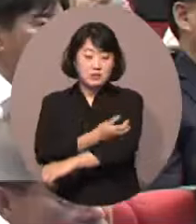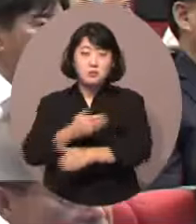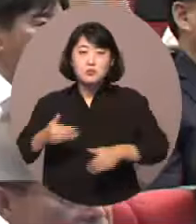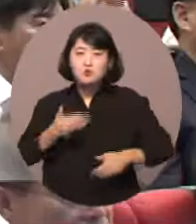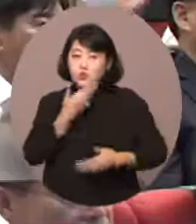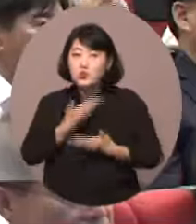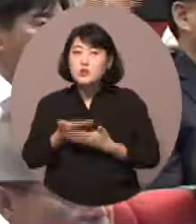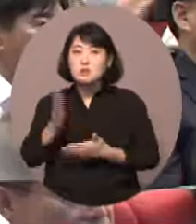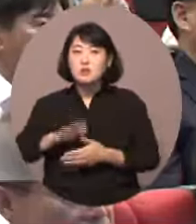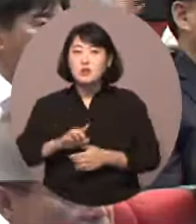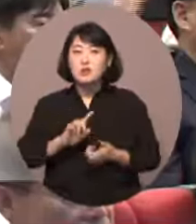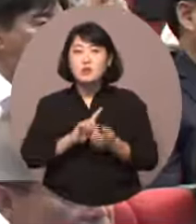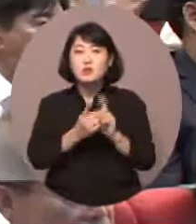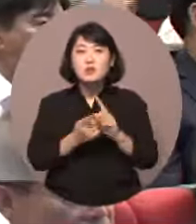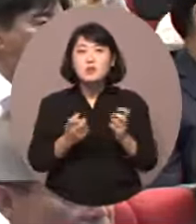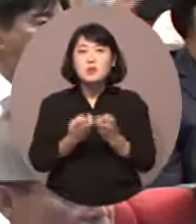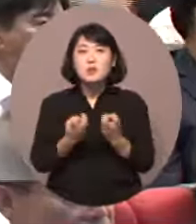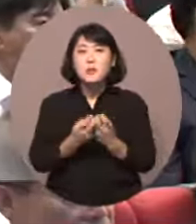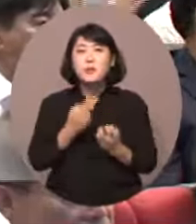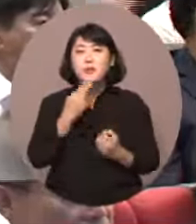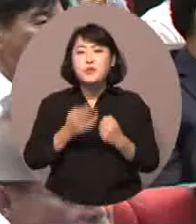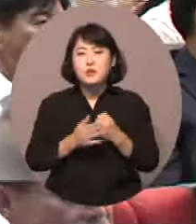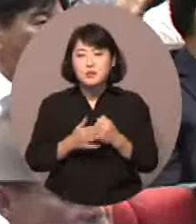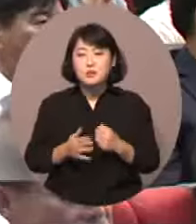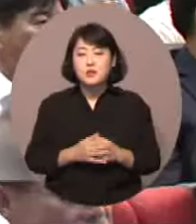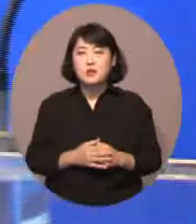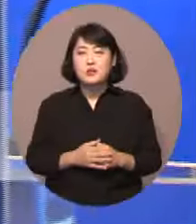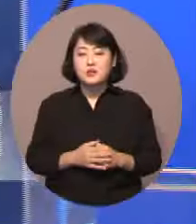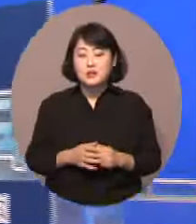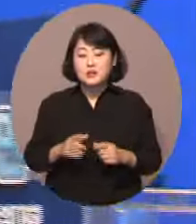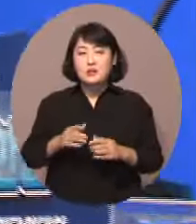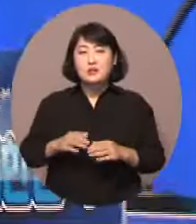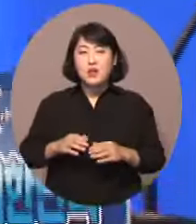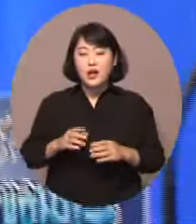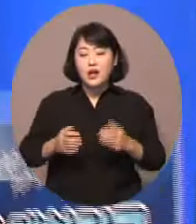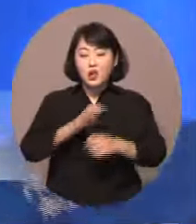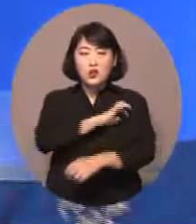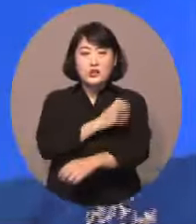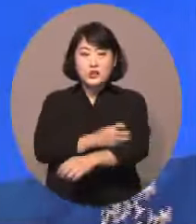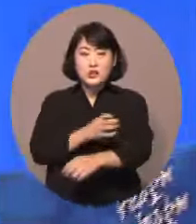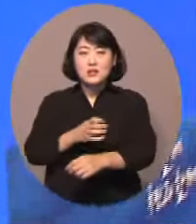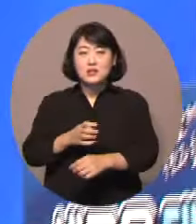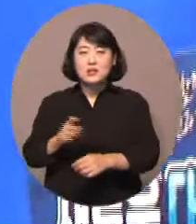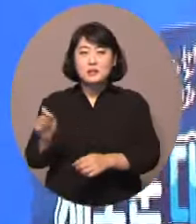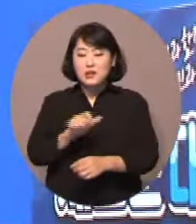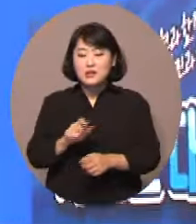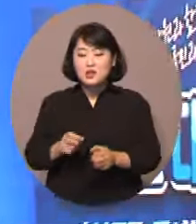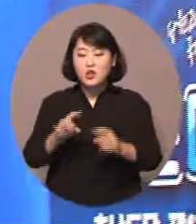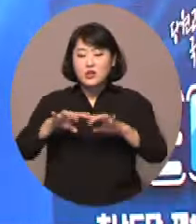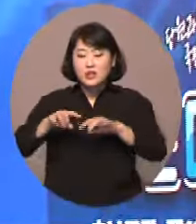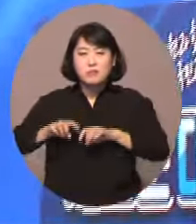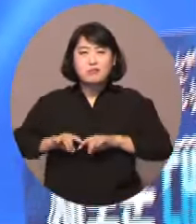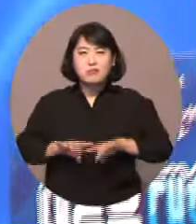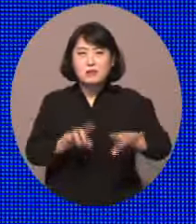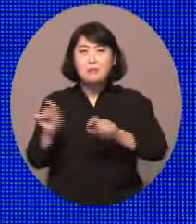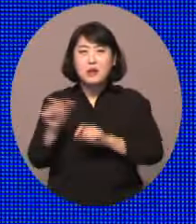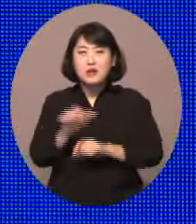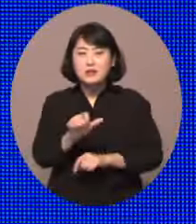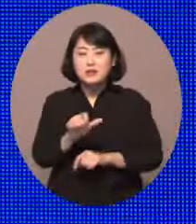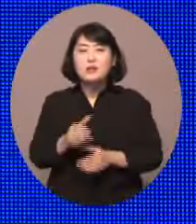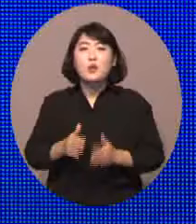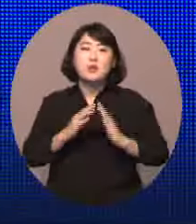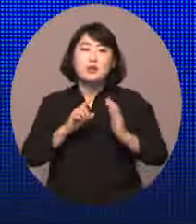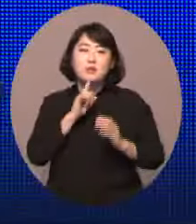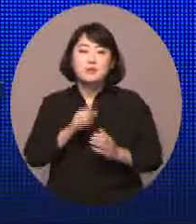없다며 전국 곳곳에 지능형 송배 전망, 즉 에너지 고속도로를 깔아야 한다고 주장했습니다.